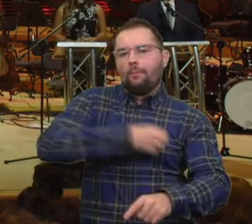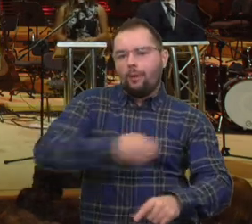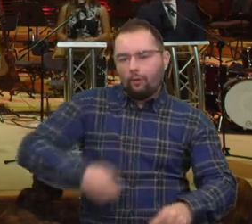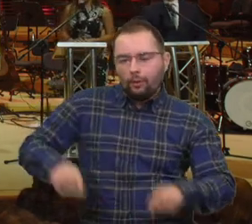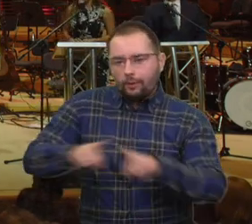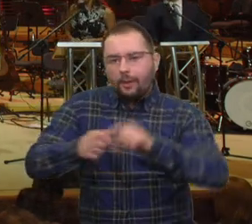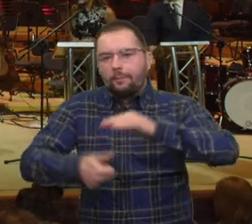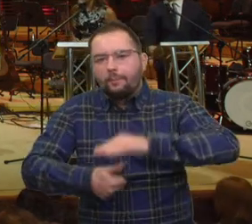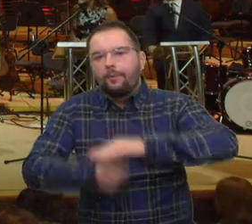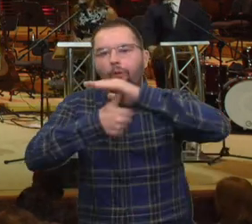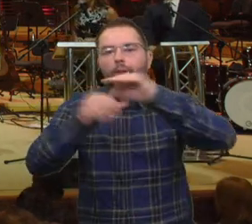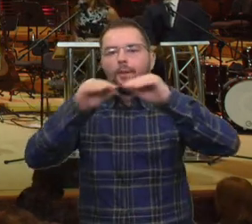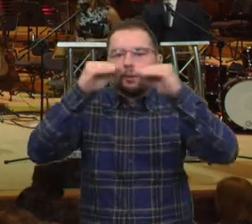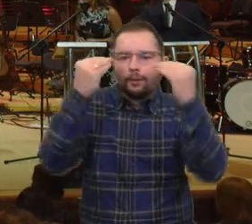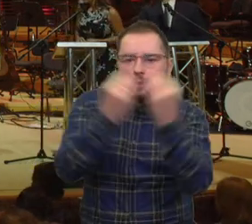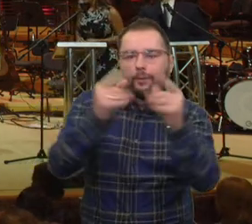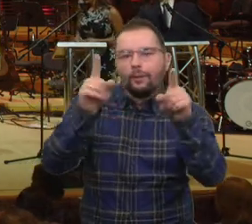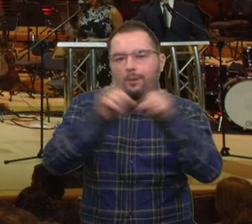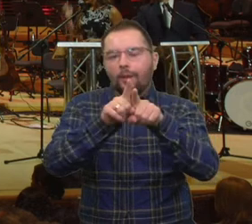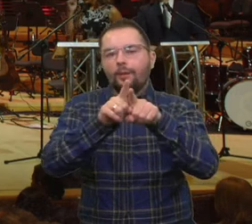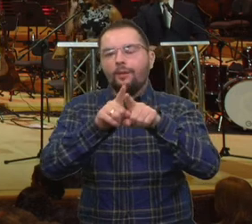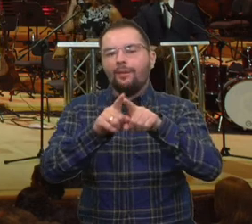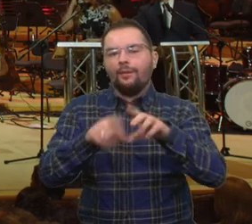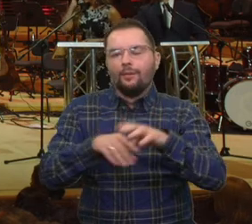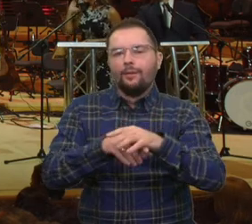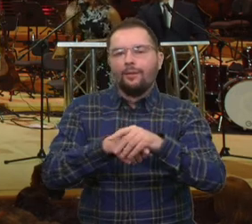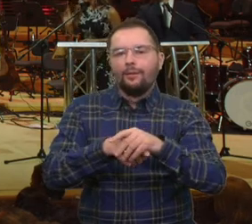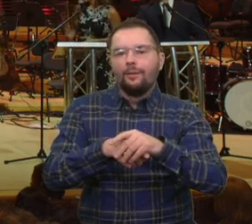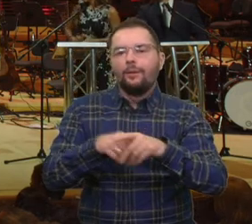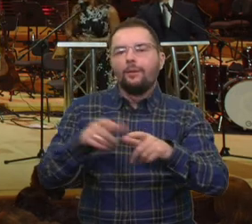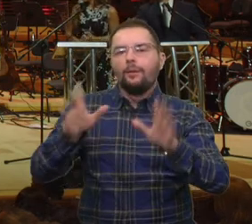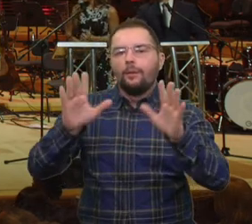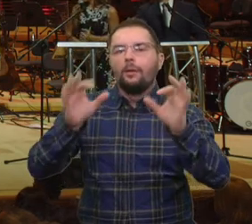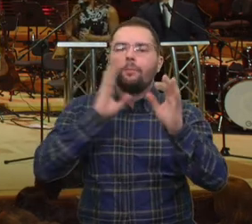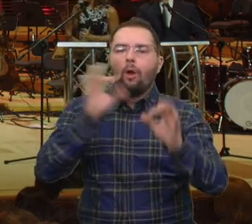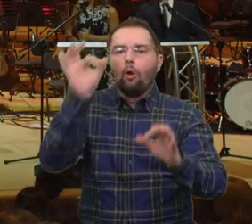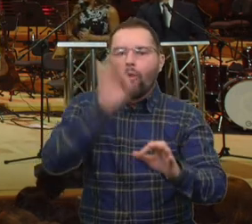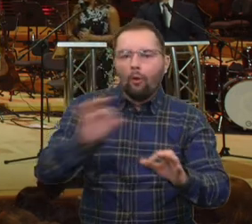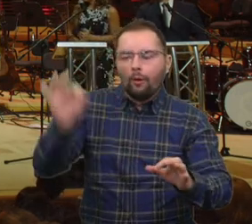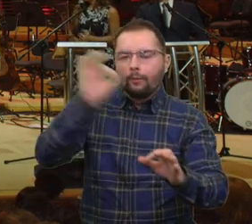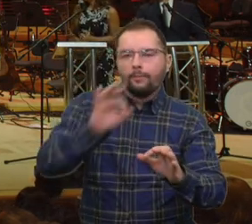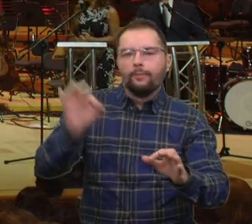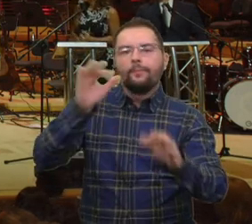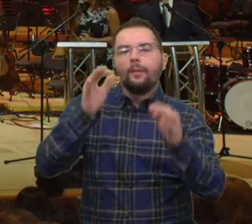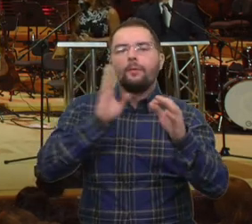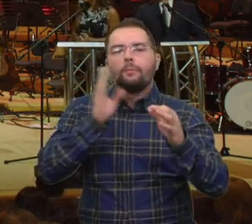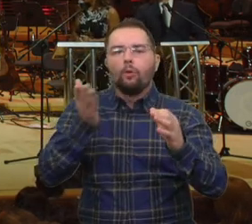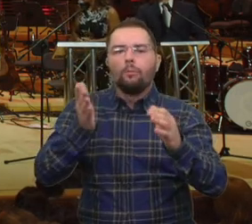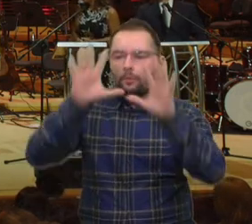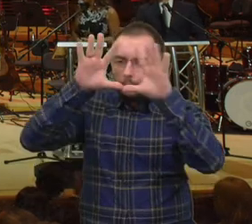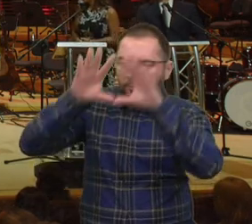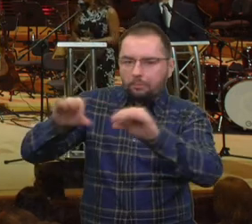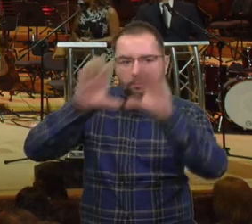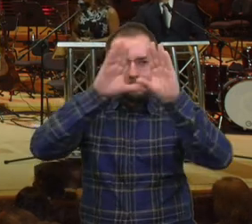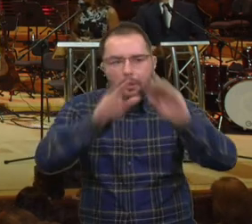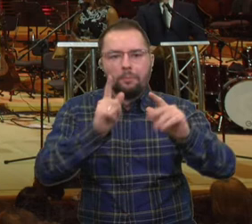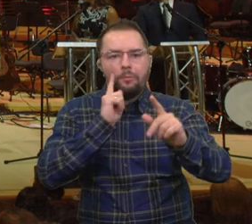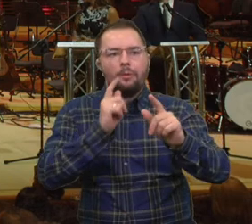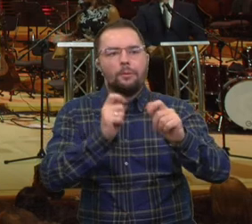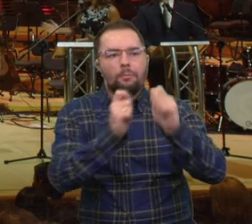przewodniczącego sejmiku, byłych przewodniczących. Za chwileczkę będzie okazja, aby uhonorować